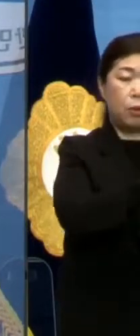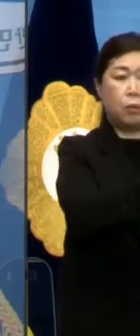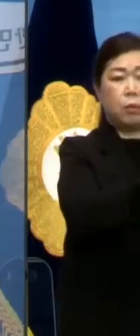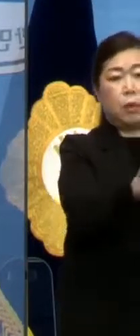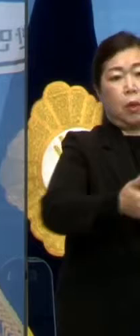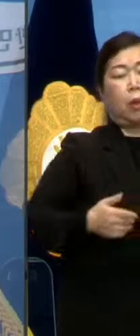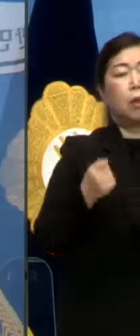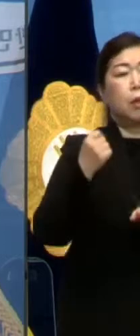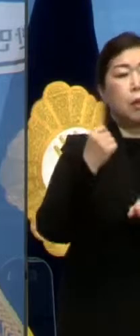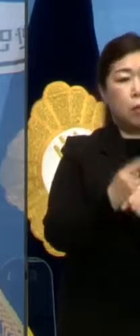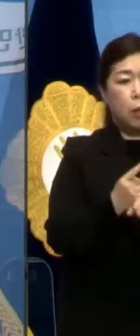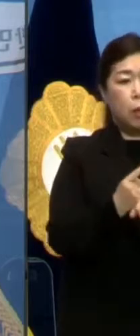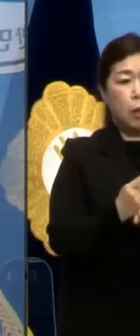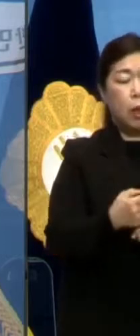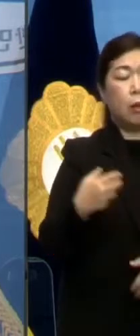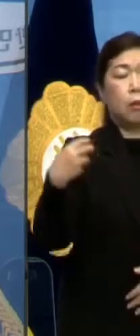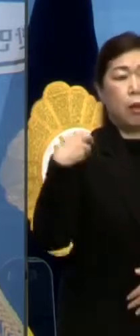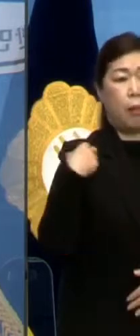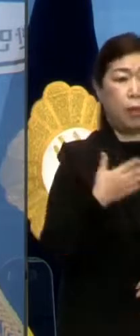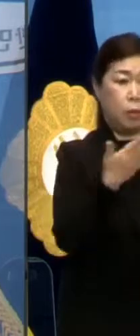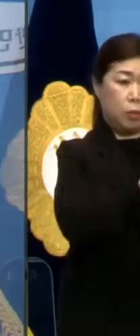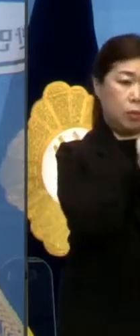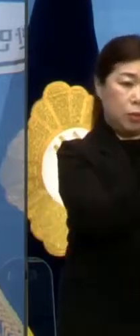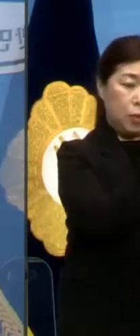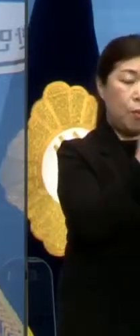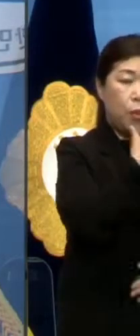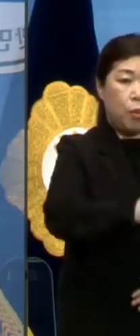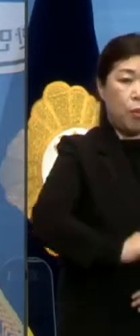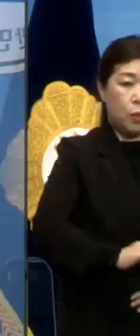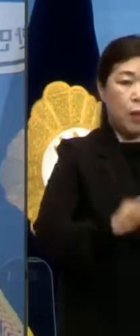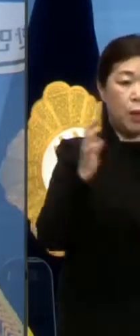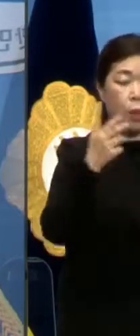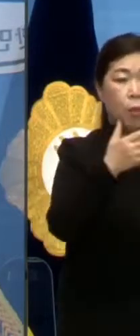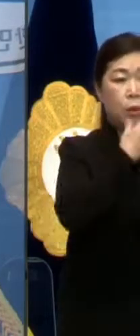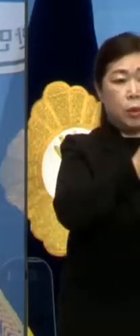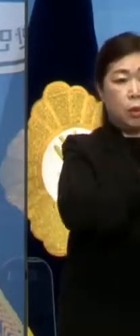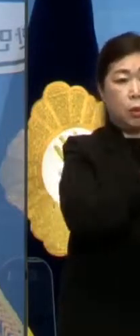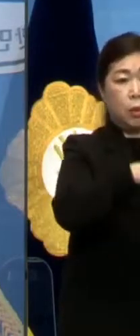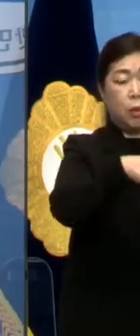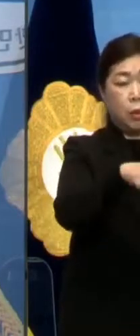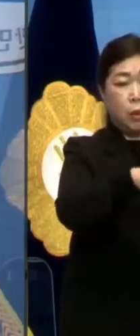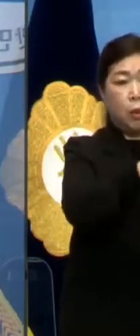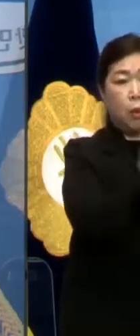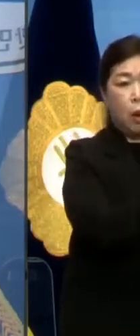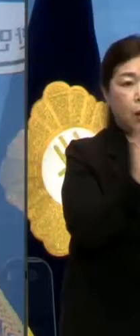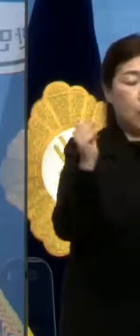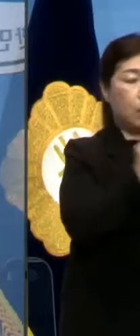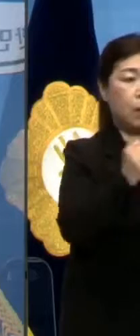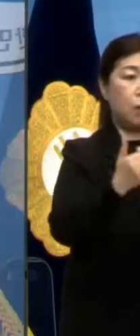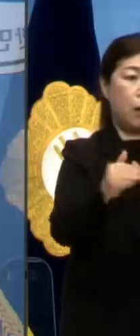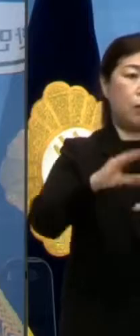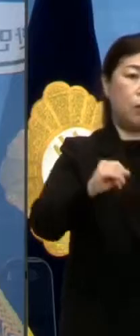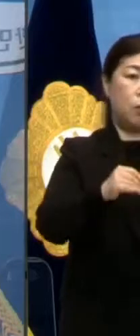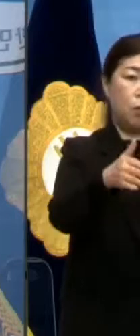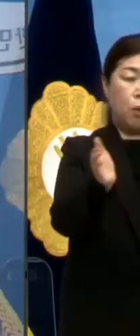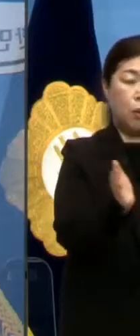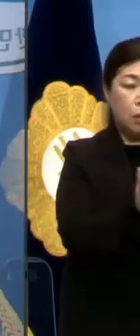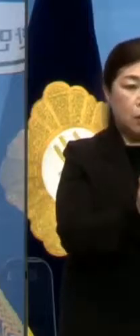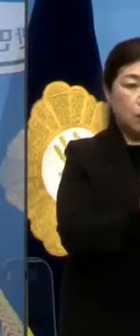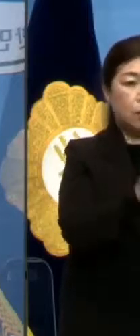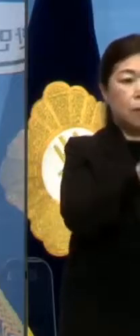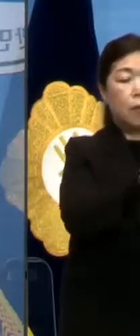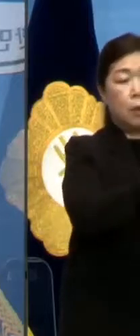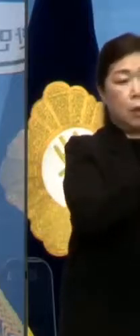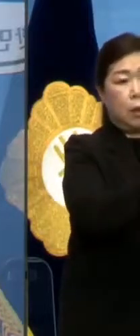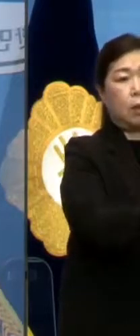이미 주무부처인 보건복지부 아동복지정책과와 아동학대대응과에서 정인이의 입양